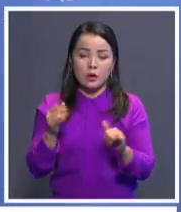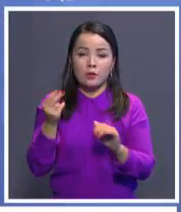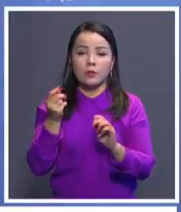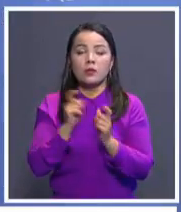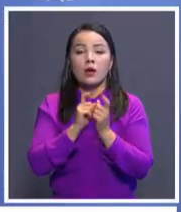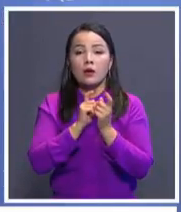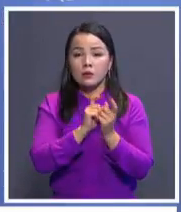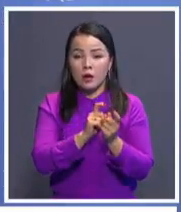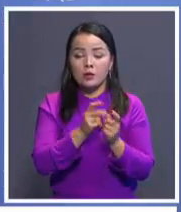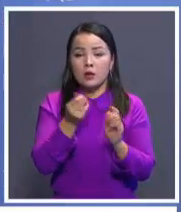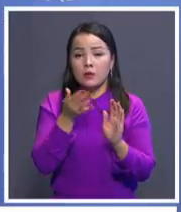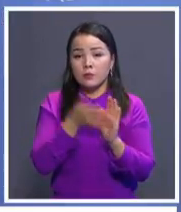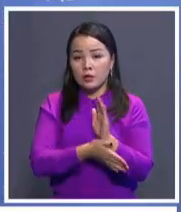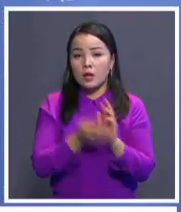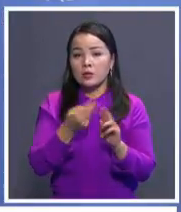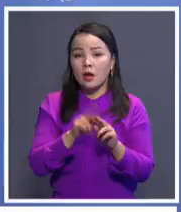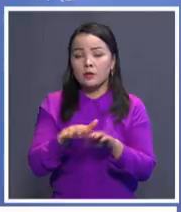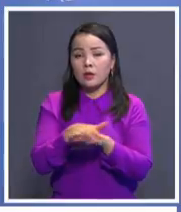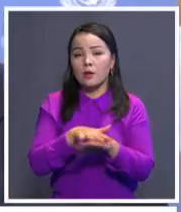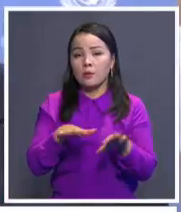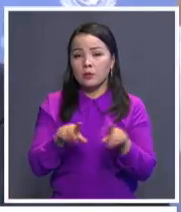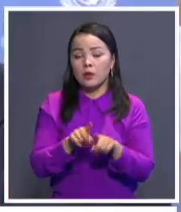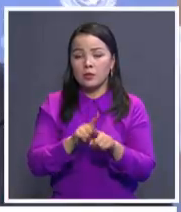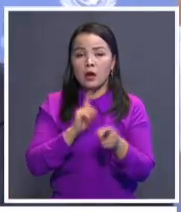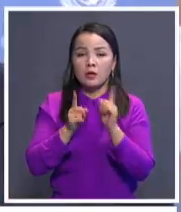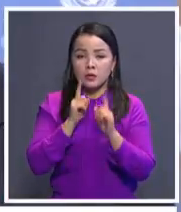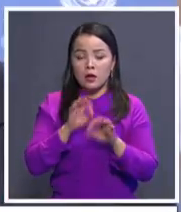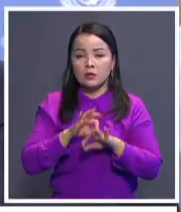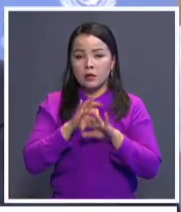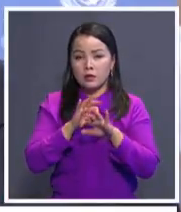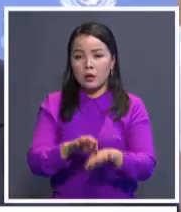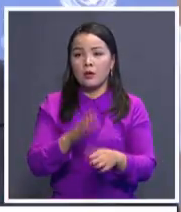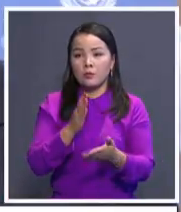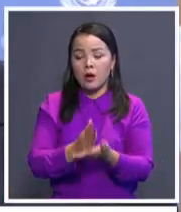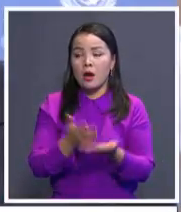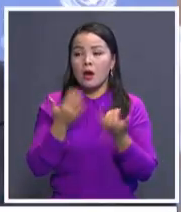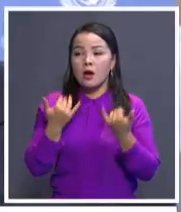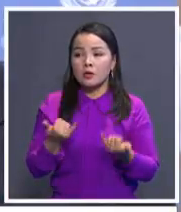қарсы мәдениет қалыптастыруға барын салып жатыр. Қазіргі кезде